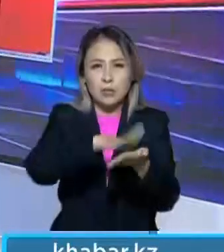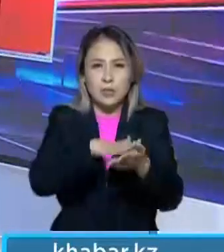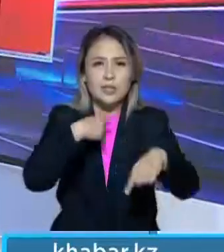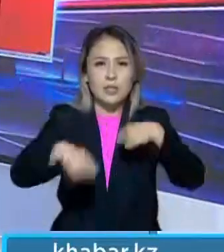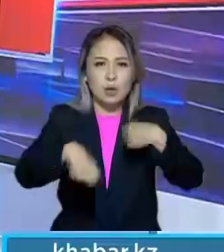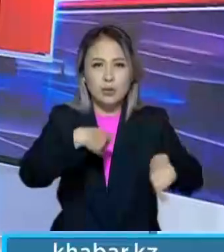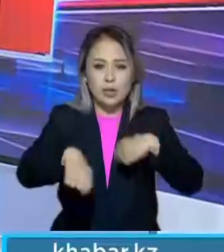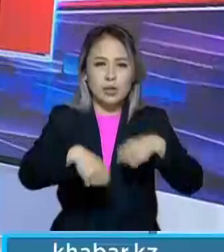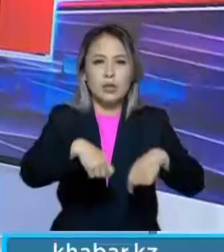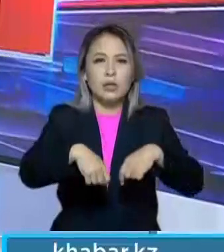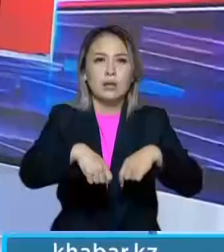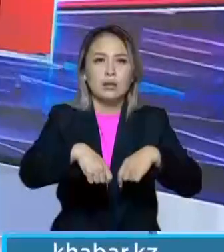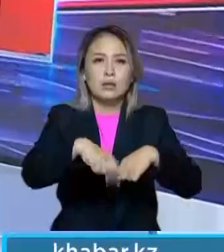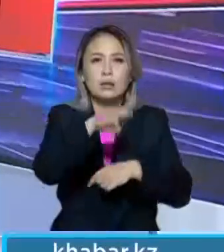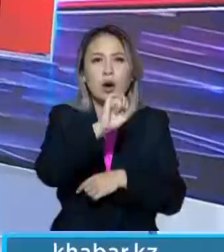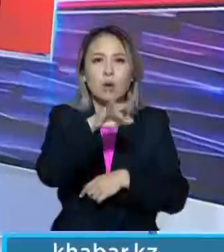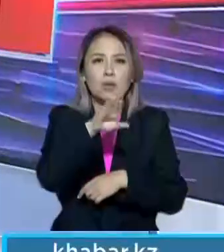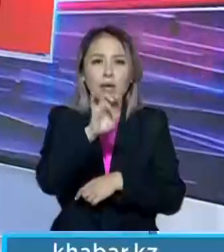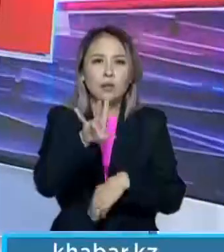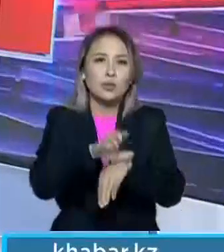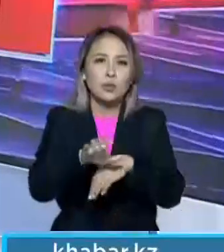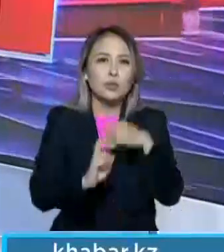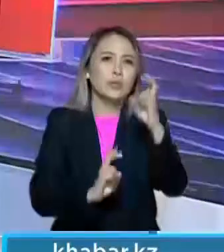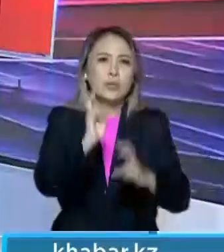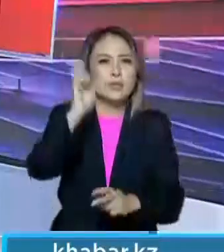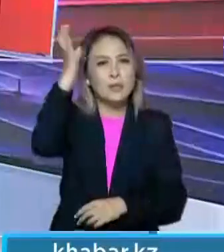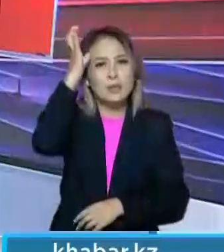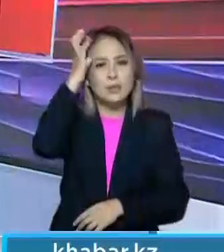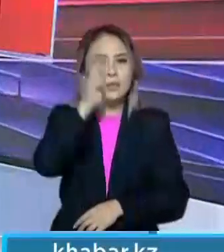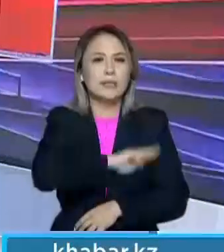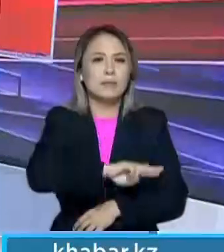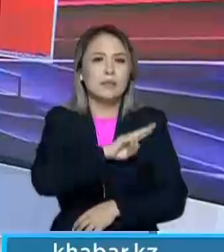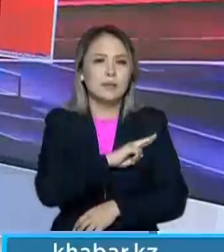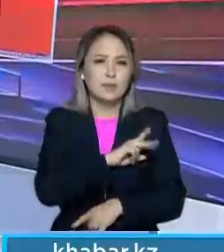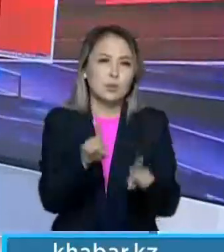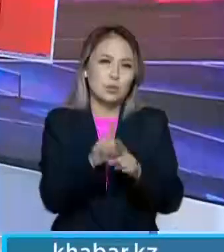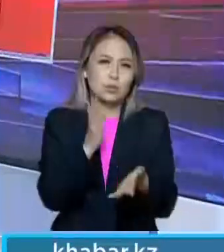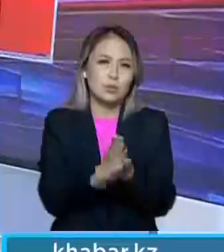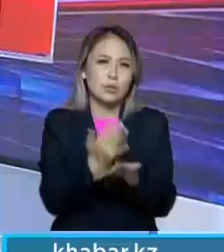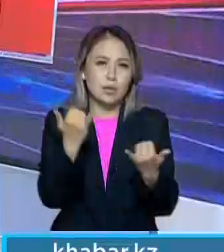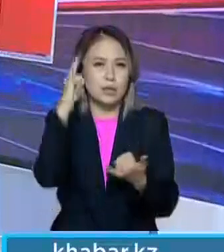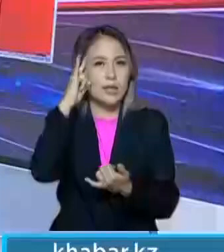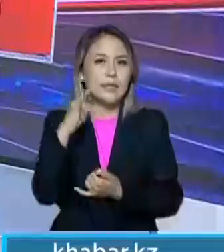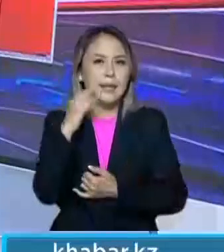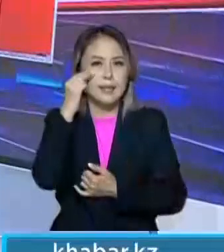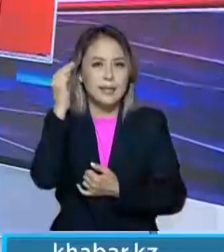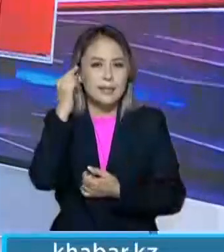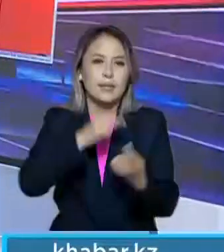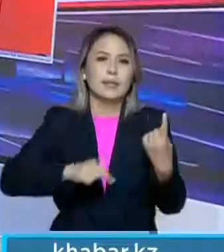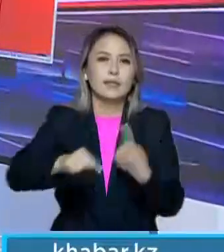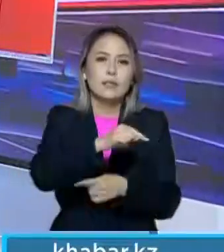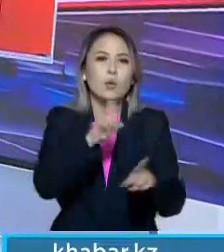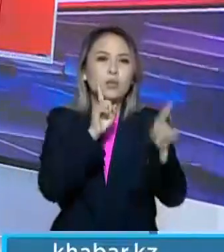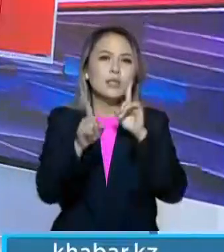және бөлшек сауда. Тау-кен өңдеу өнеркәсібі мен ғылым қызметі де бар. Бүгін Қазақстан Қытай